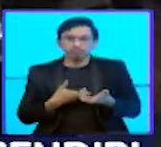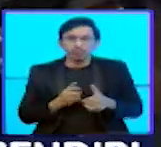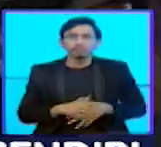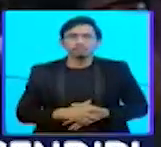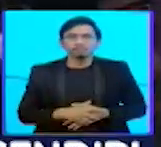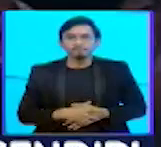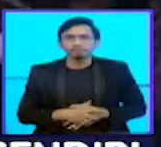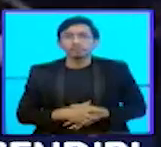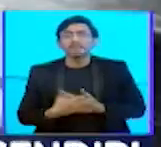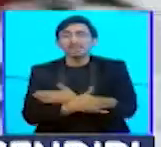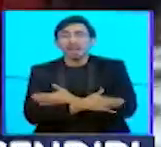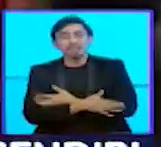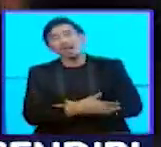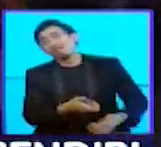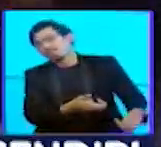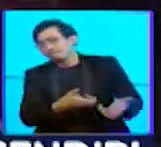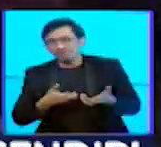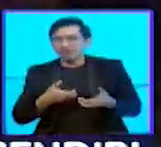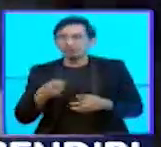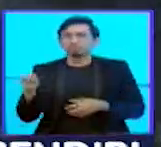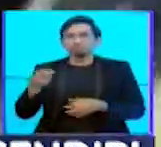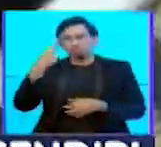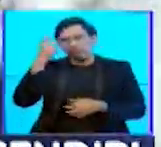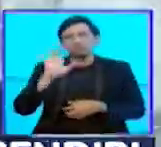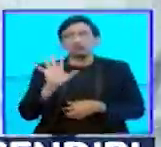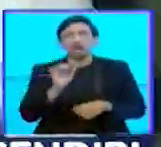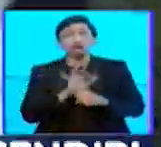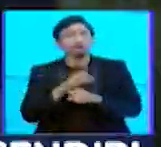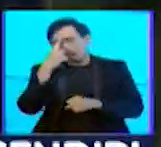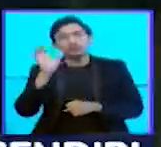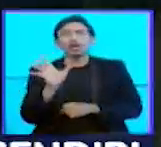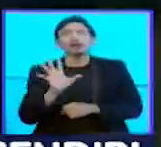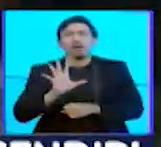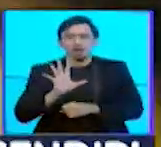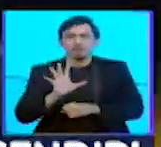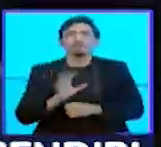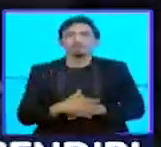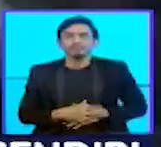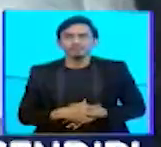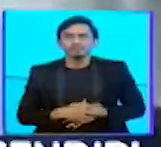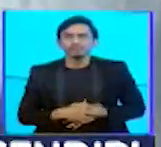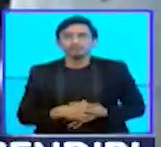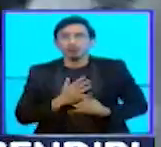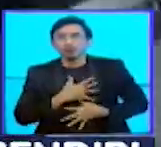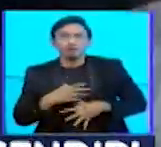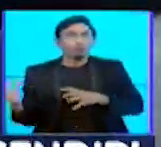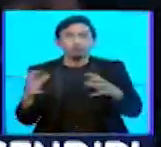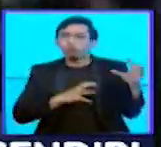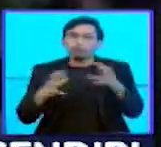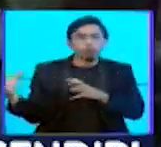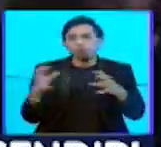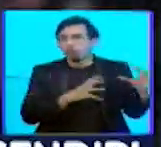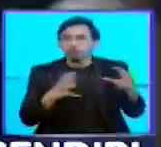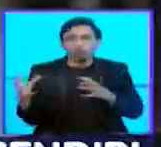Pengambilan jenazah diduga karena warga tidak percaya TM meninggal akibat COVID-19. Sempat terjadi ketegangan karena diduga terjadi intimidasi